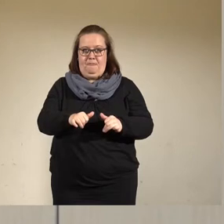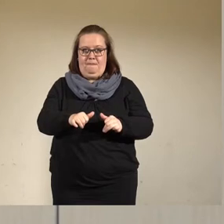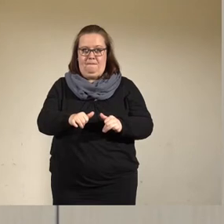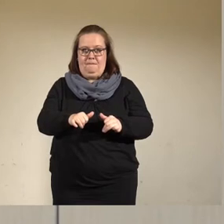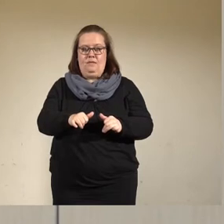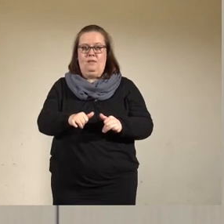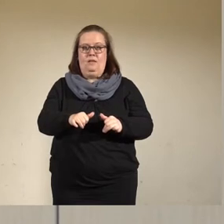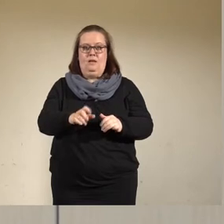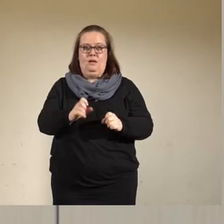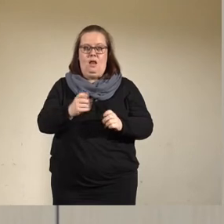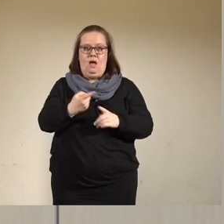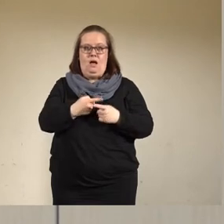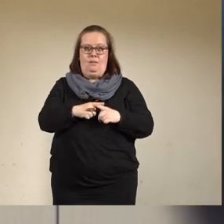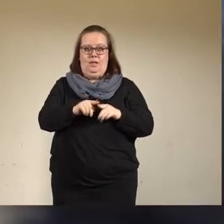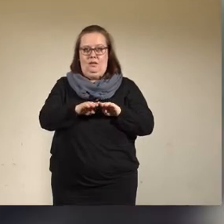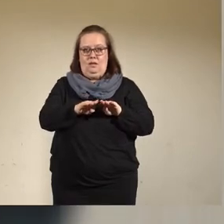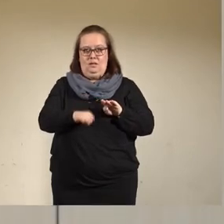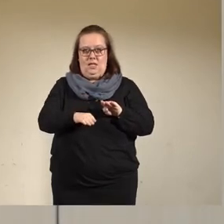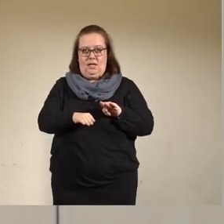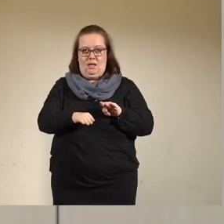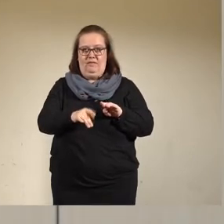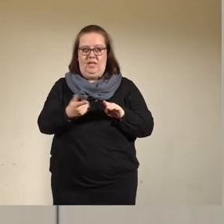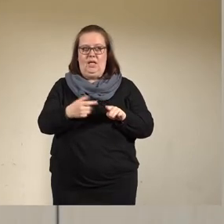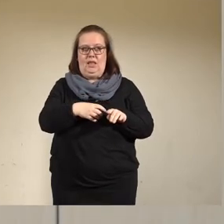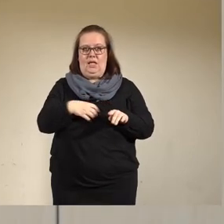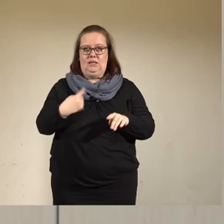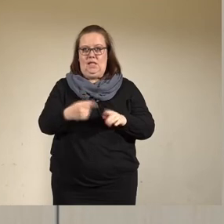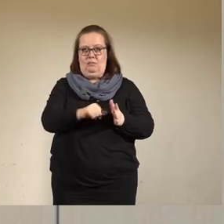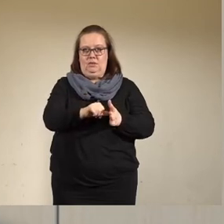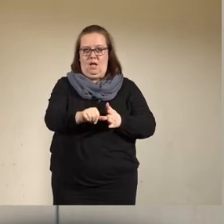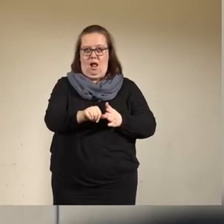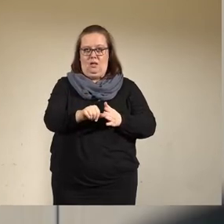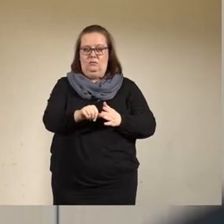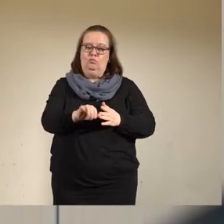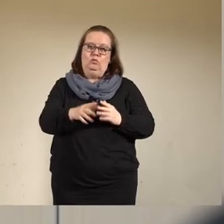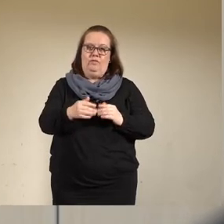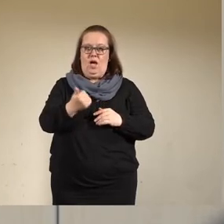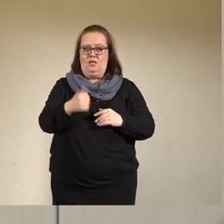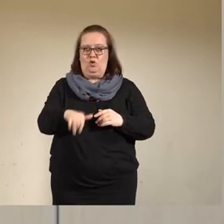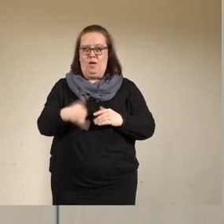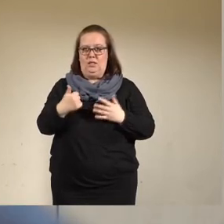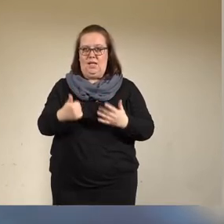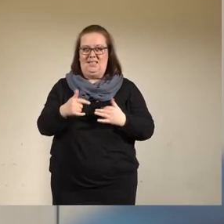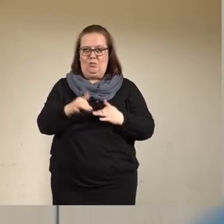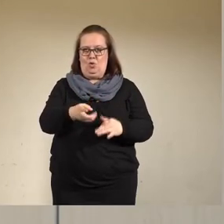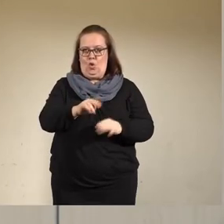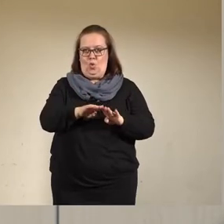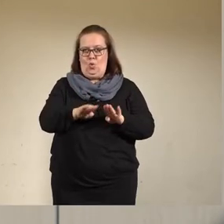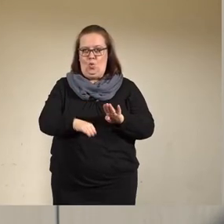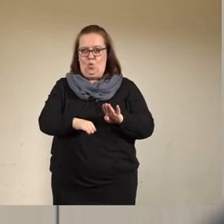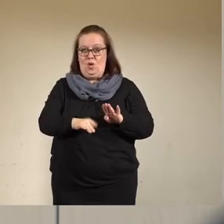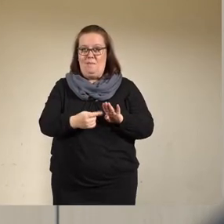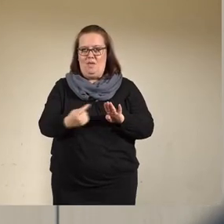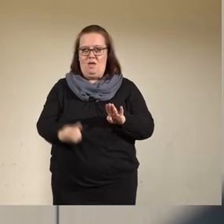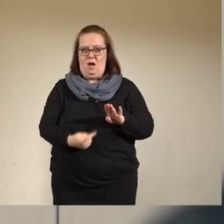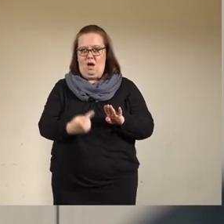In dieser Konstellation sinkt die Miete, die Dynamo zu zahlen hat, um ca. 1,6 Millionen Euro im